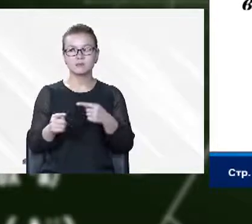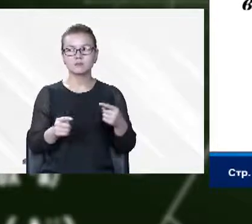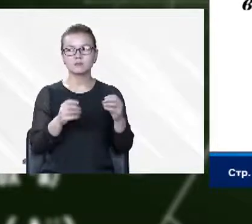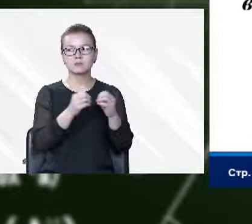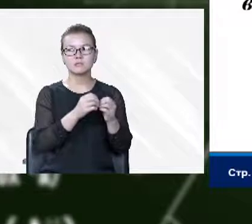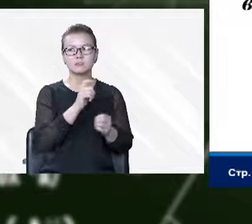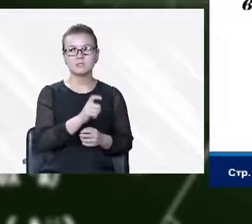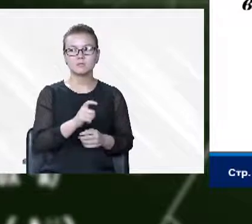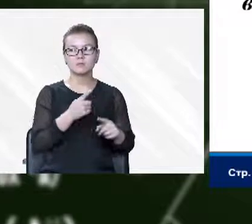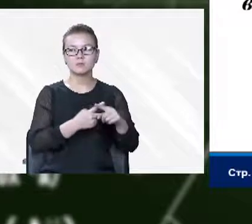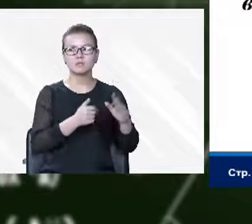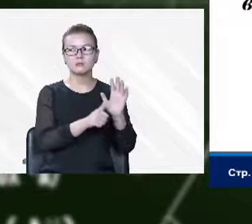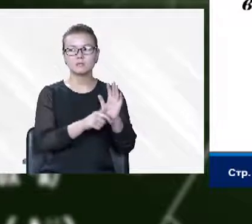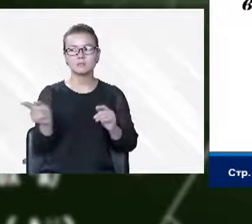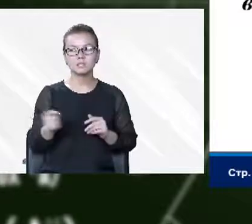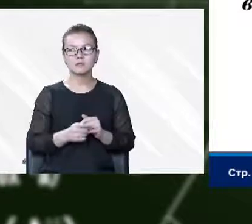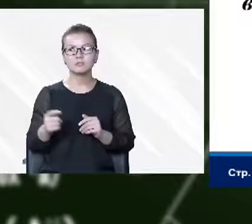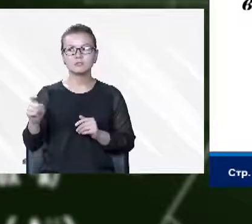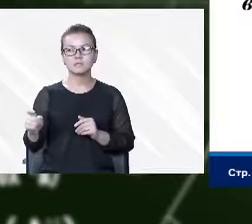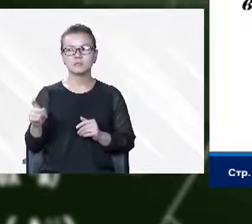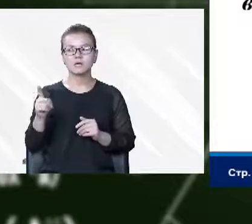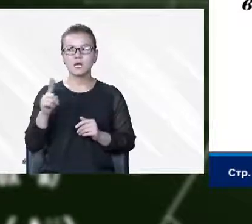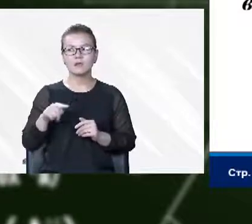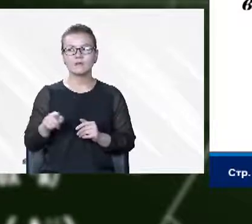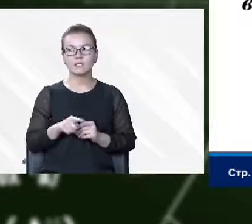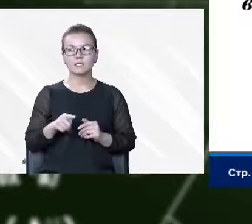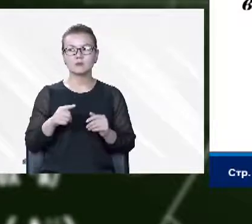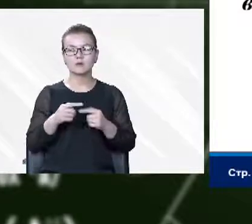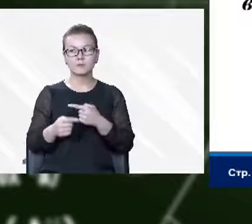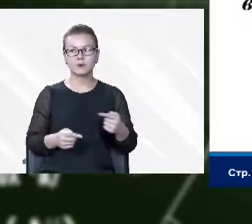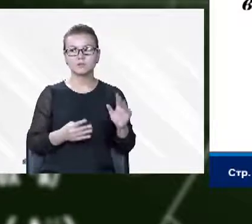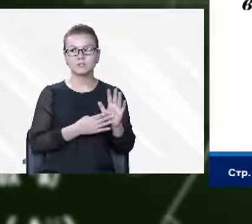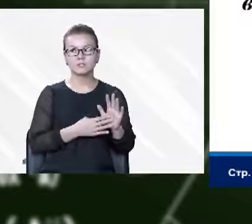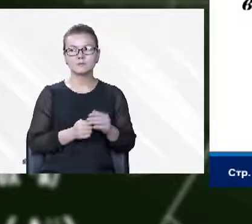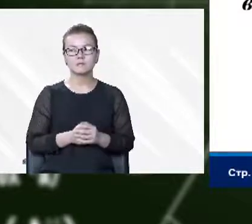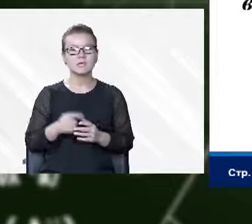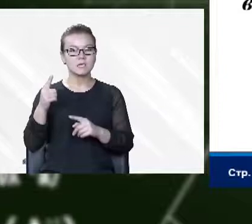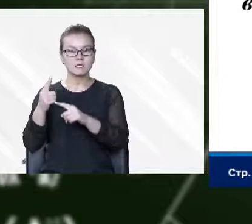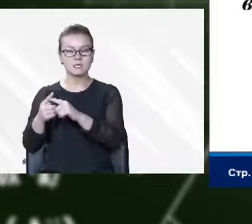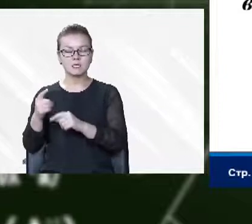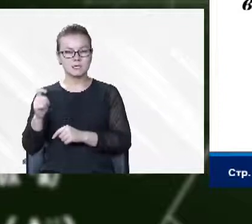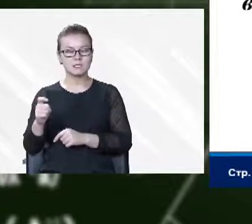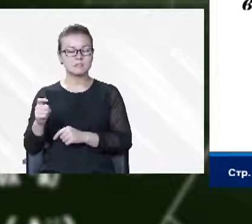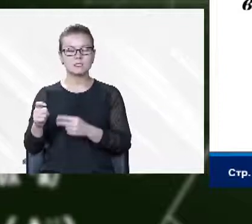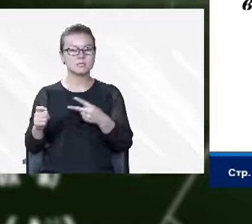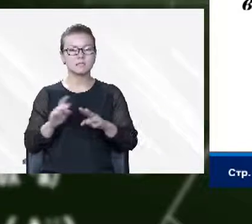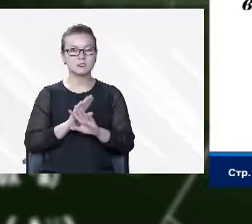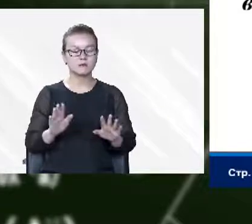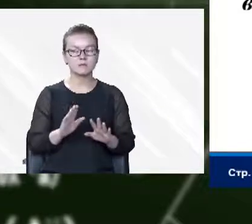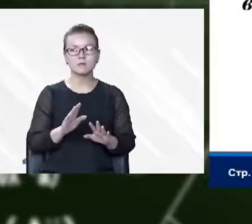6, деленный на х квадрат минус 9. При х неравном плюс-минус